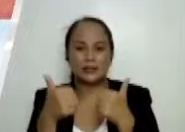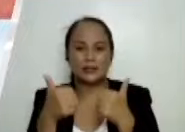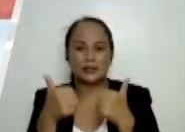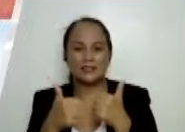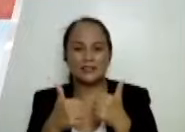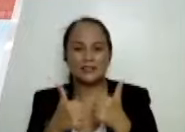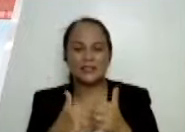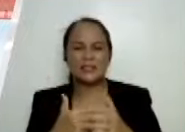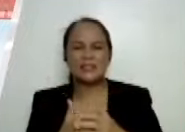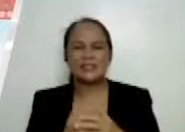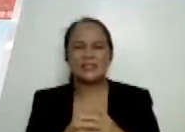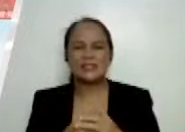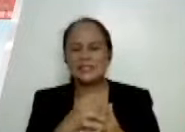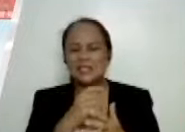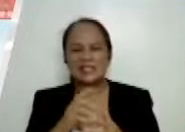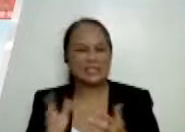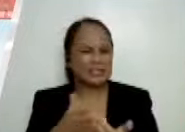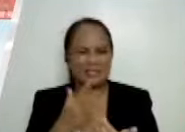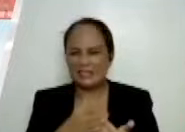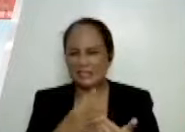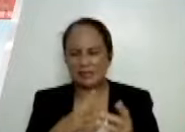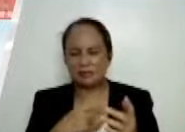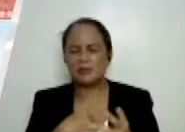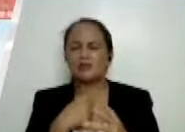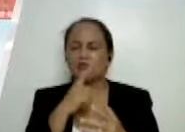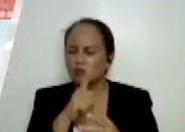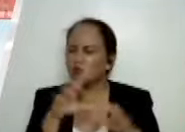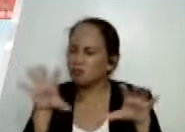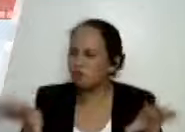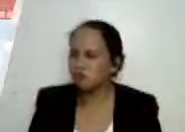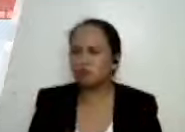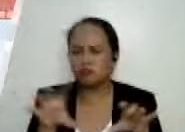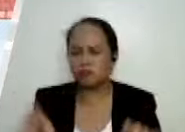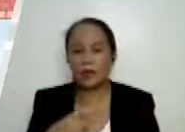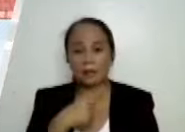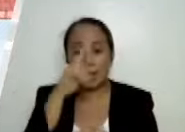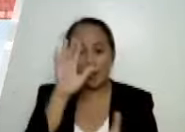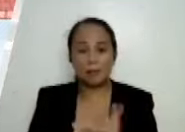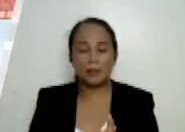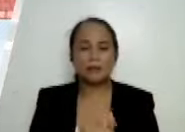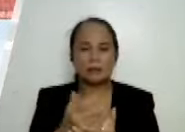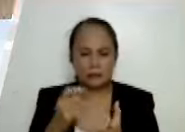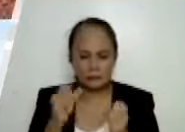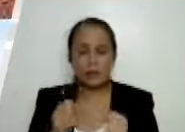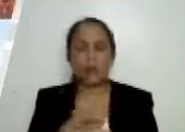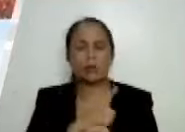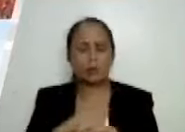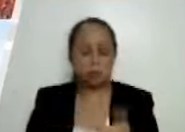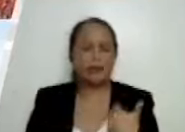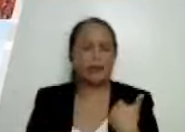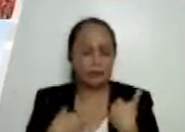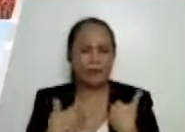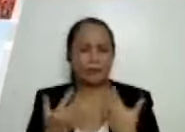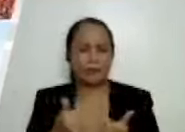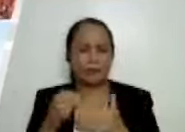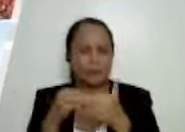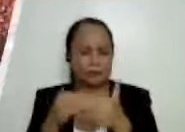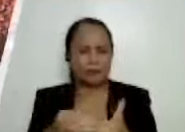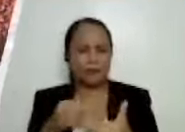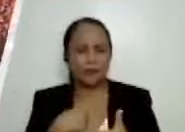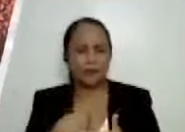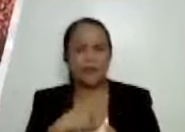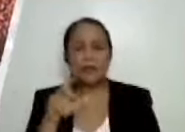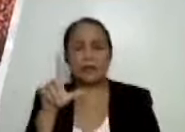ganun kadali makukuha. Paghihirapan talaga yan. And naniniwala naman ako na andyan lagi si Lord para gabayan ako. Ang Tagalayte namang si